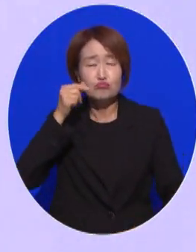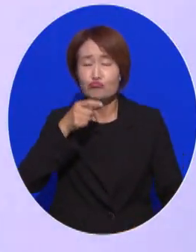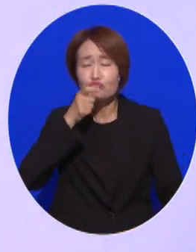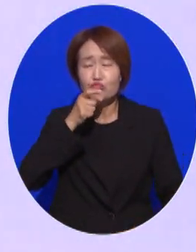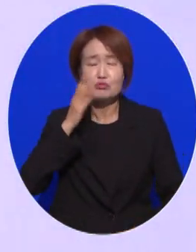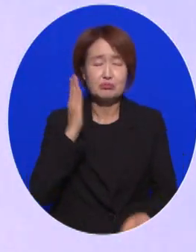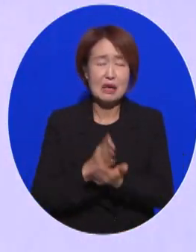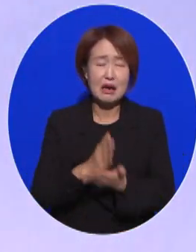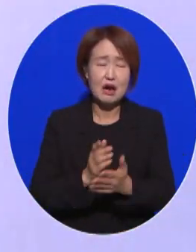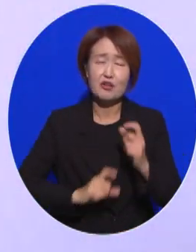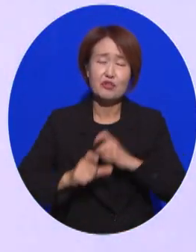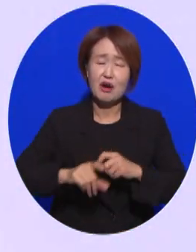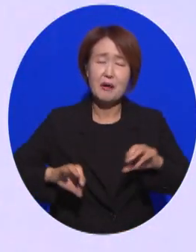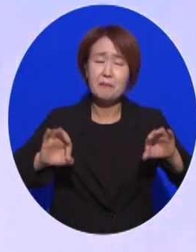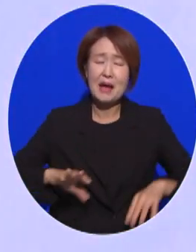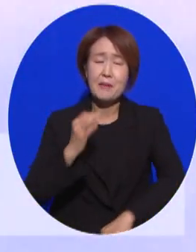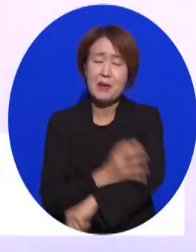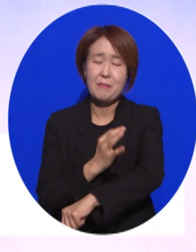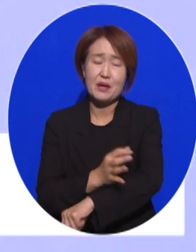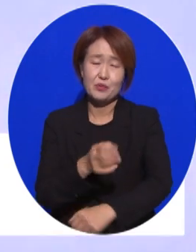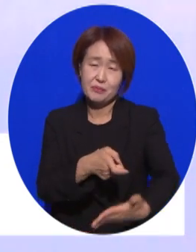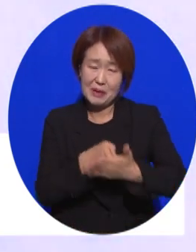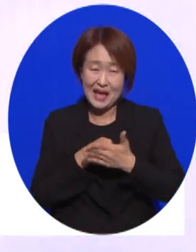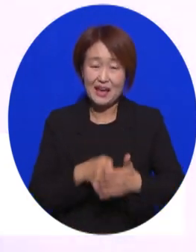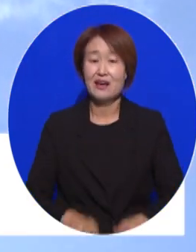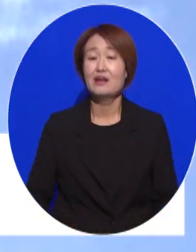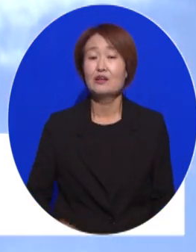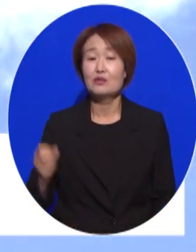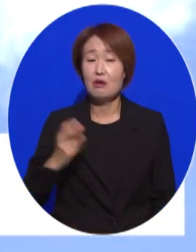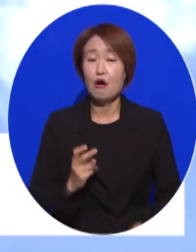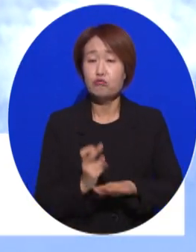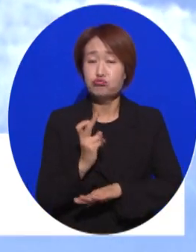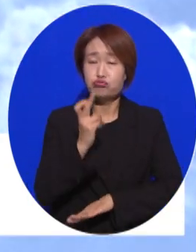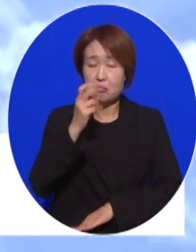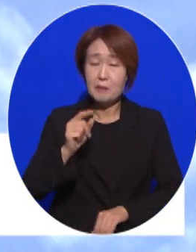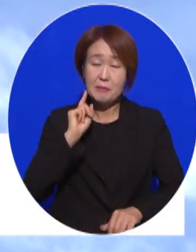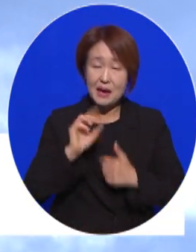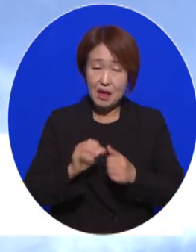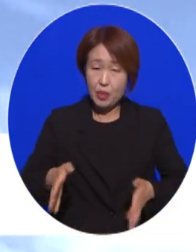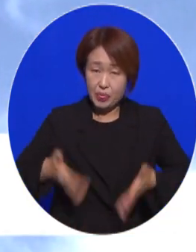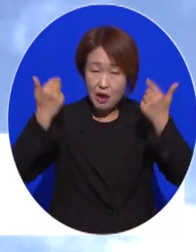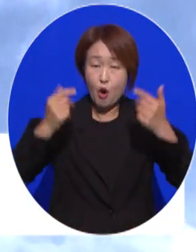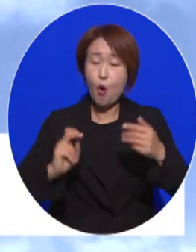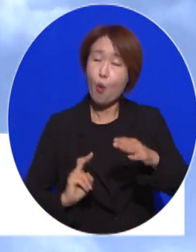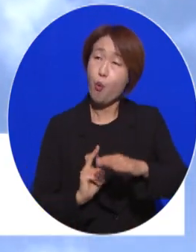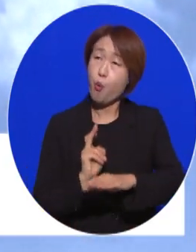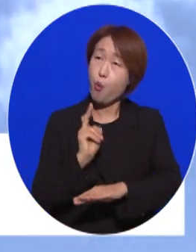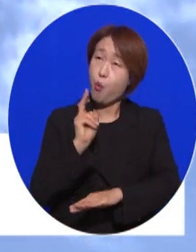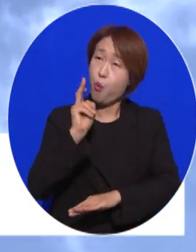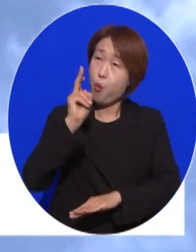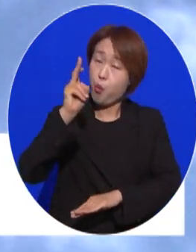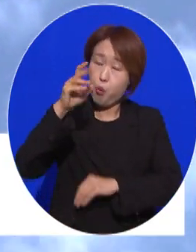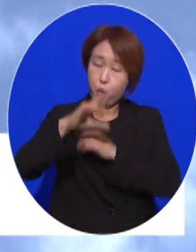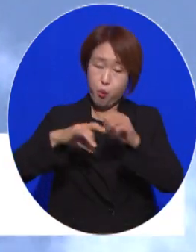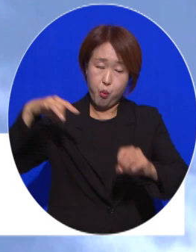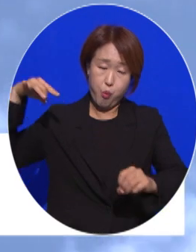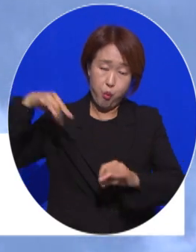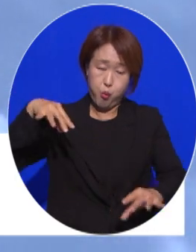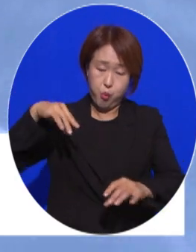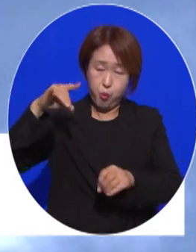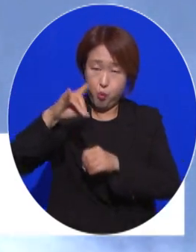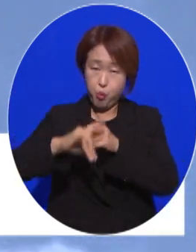또 7일 이내로 신속 발사가 가능하기 때문에 탑재 중량이 가벼운 적괴 도형 관측 정찰위성 발사에